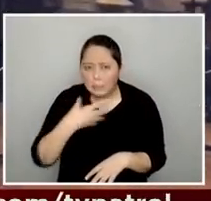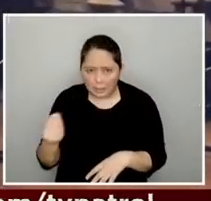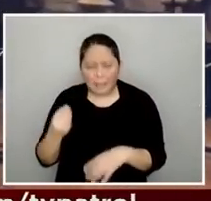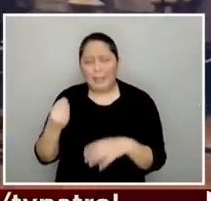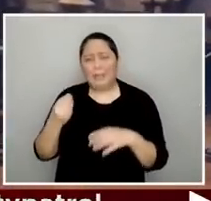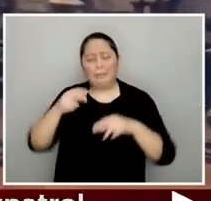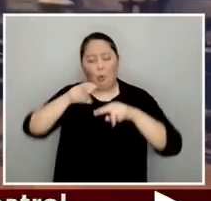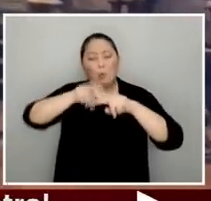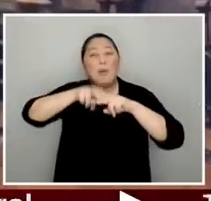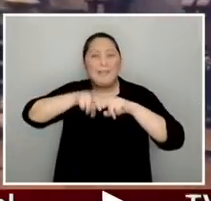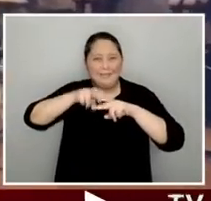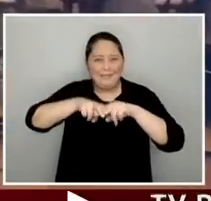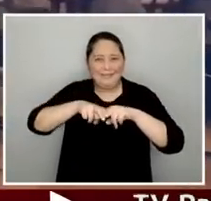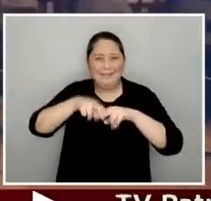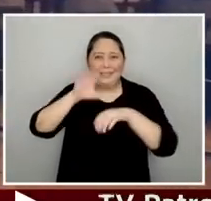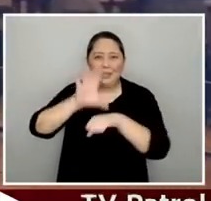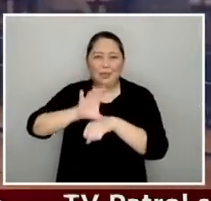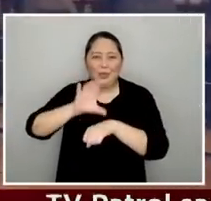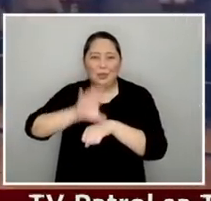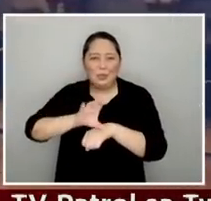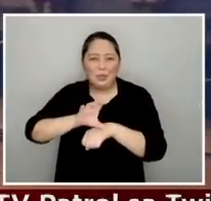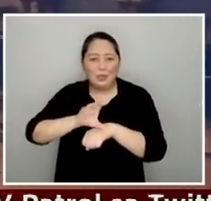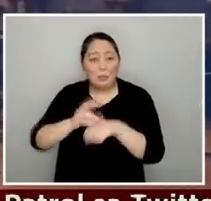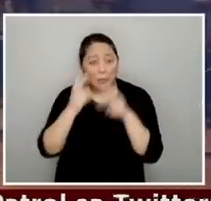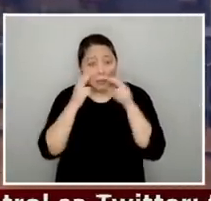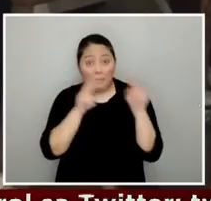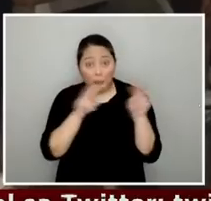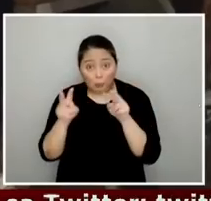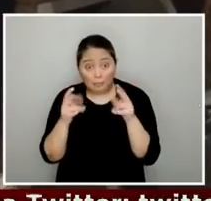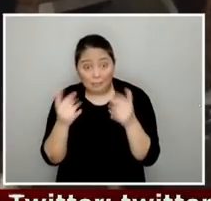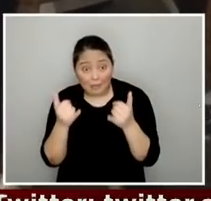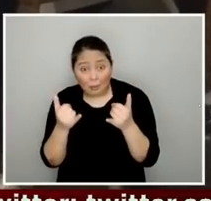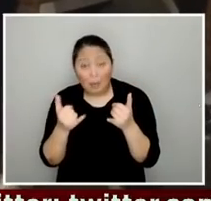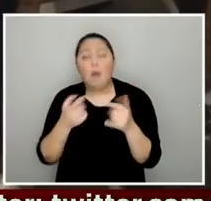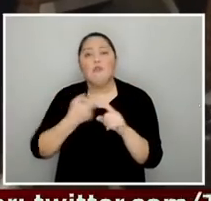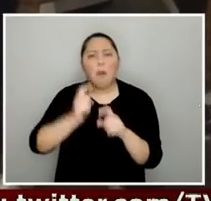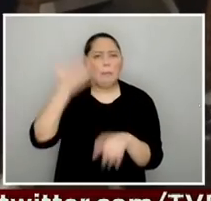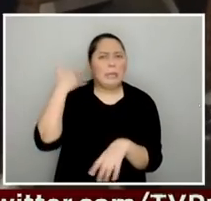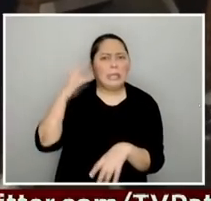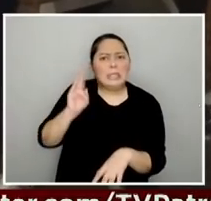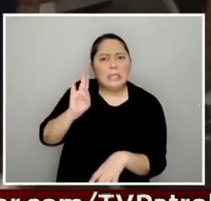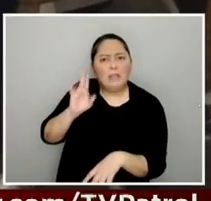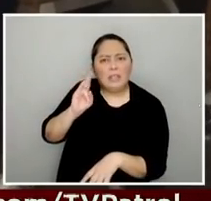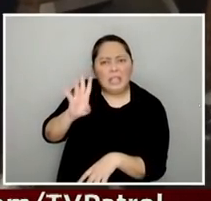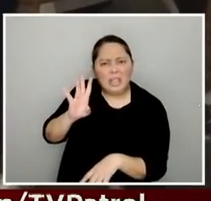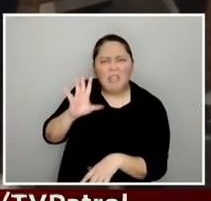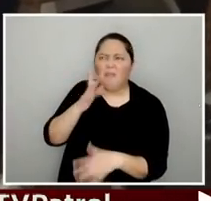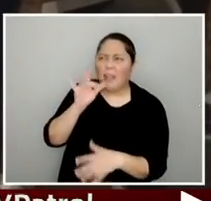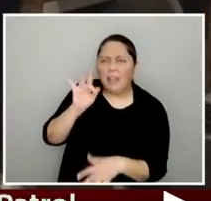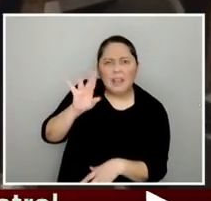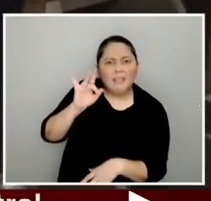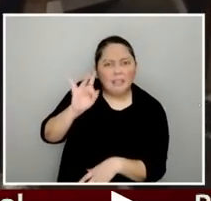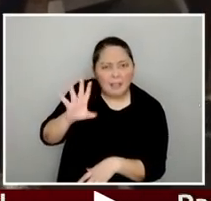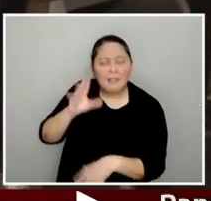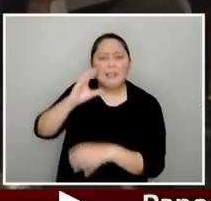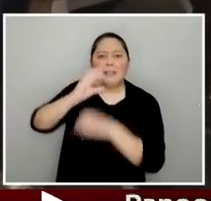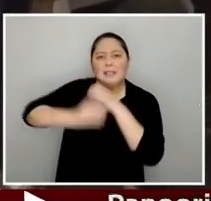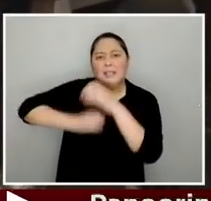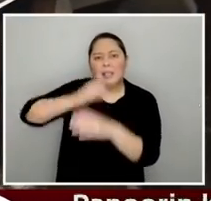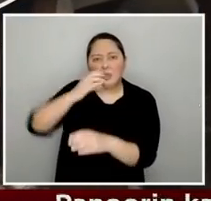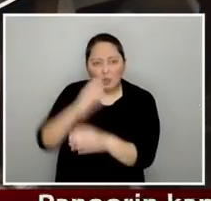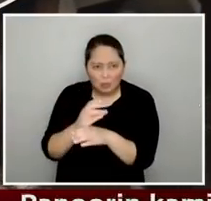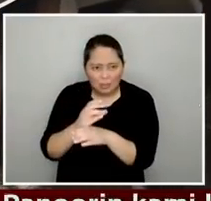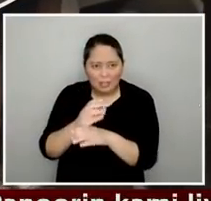na gamit dito ay mula pa sa 17th hanggang 18th century. Gaya ng sileria o choir stalls na may tinatawag